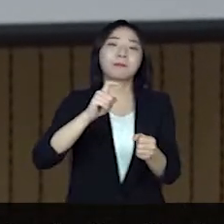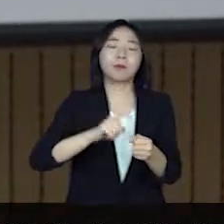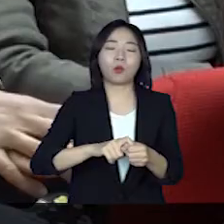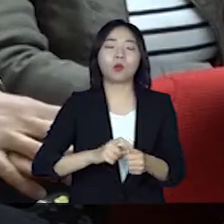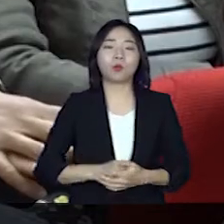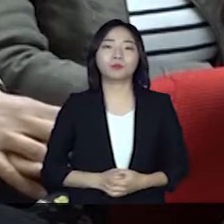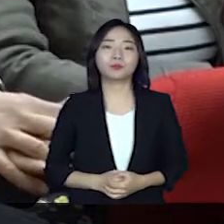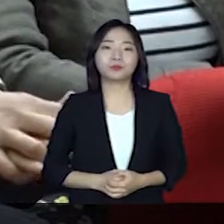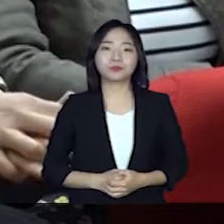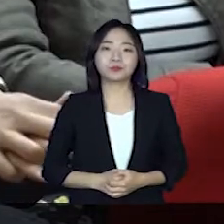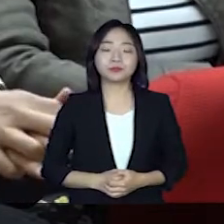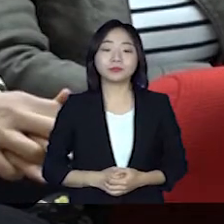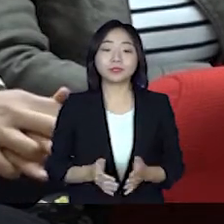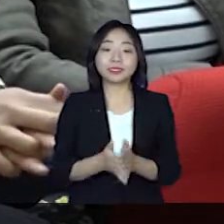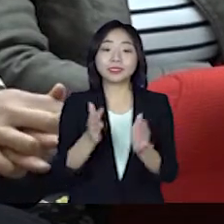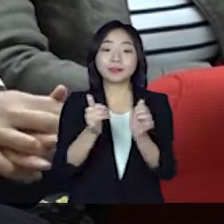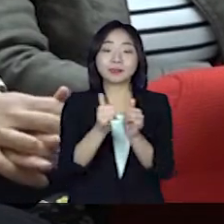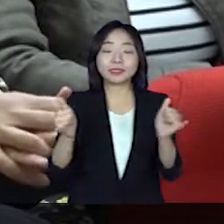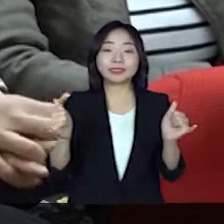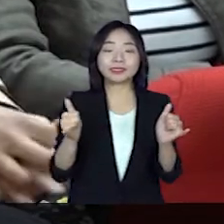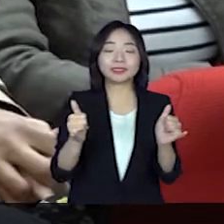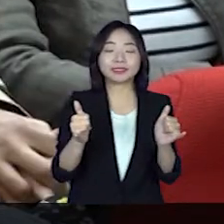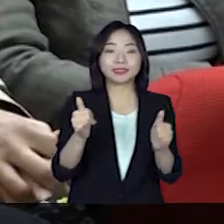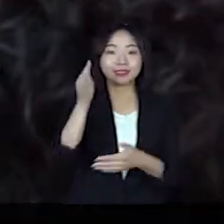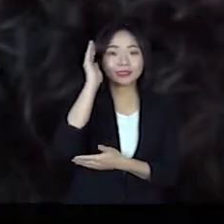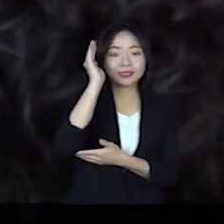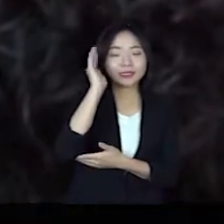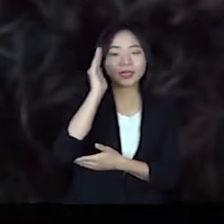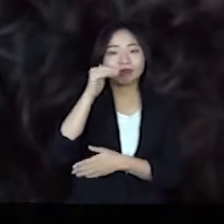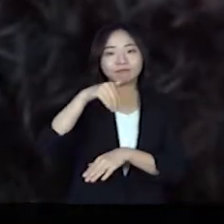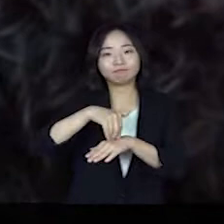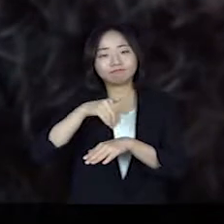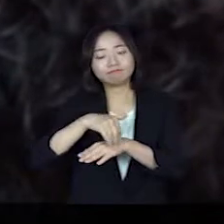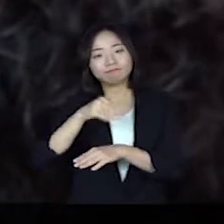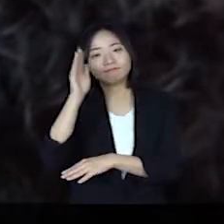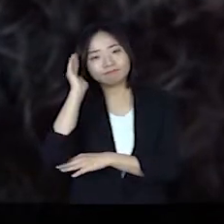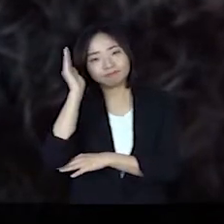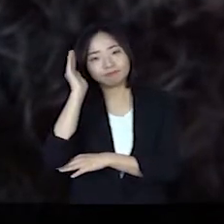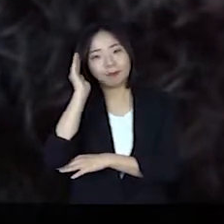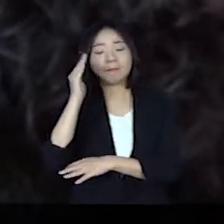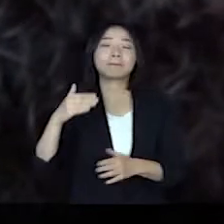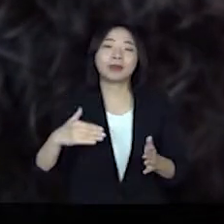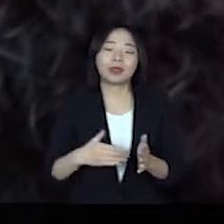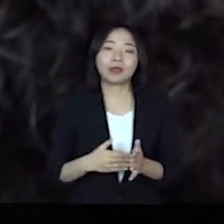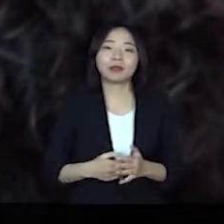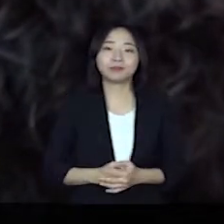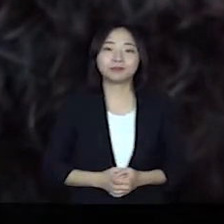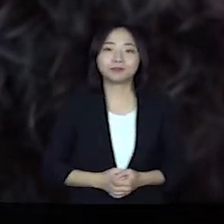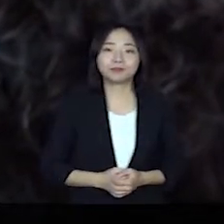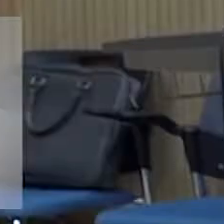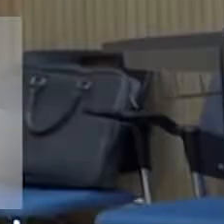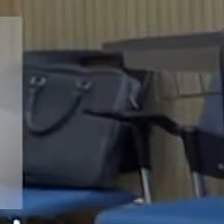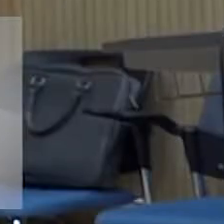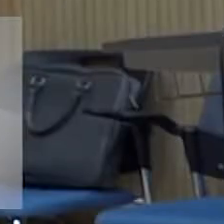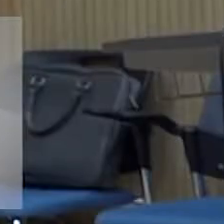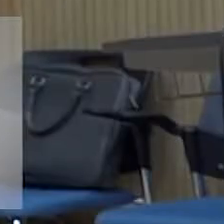행사로 정신건강 시민 강좌와 학술 대회, 연수 강좌로 나뉘어 진행됐습니다.